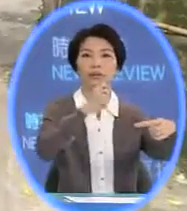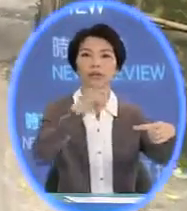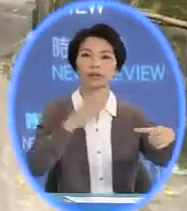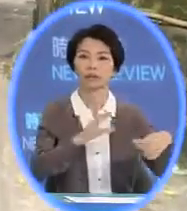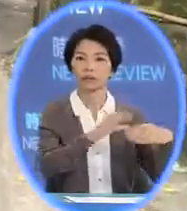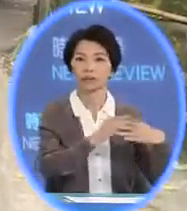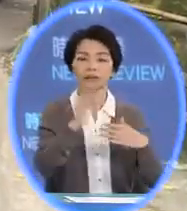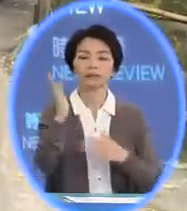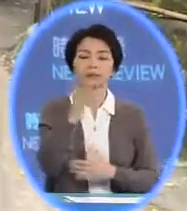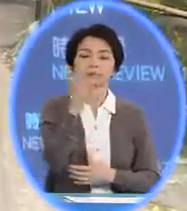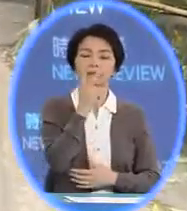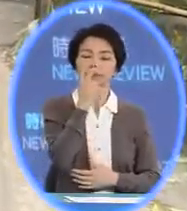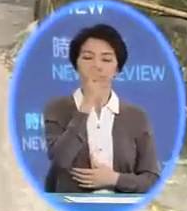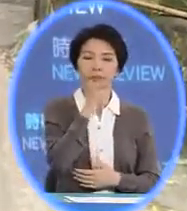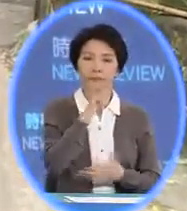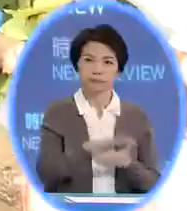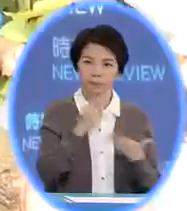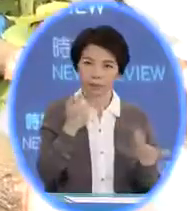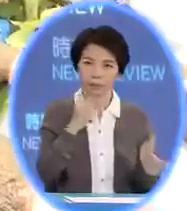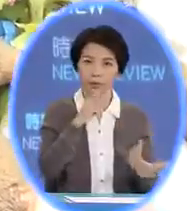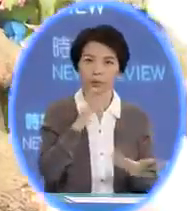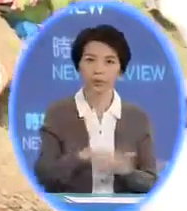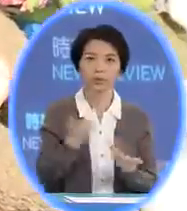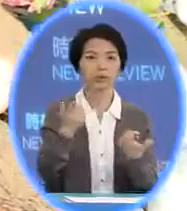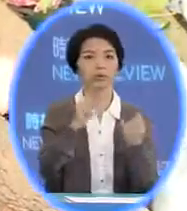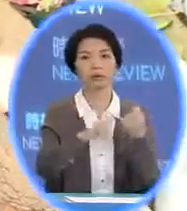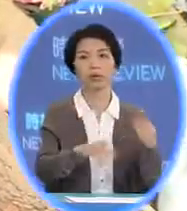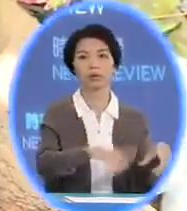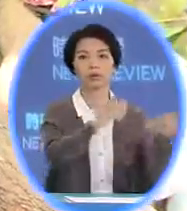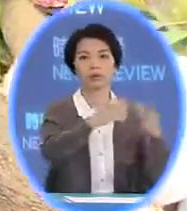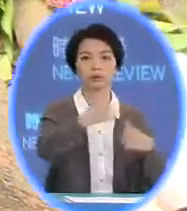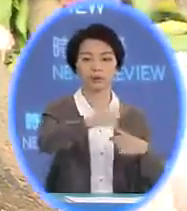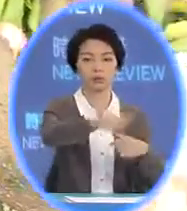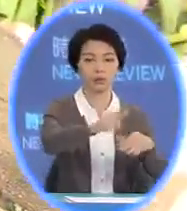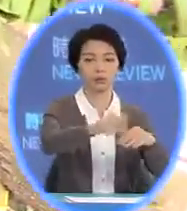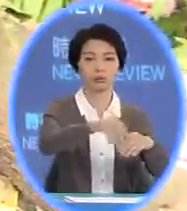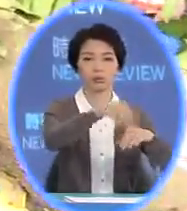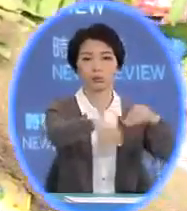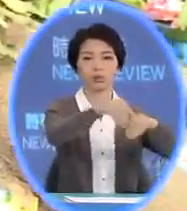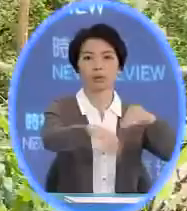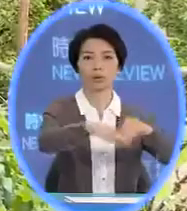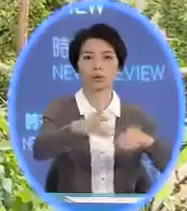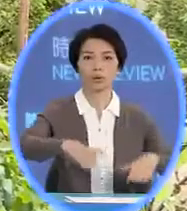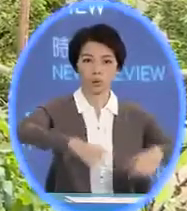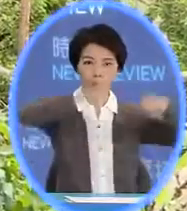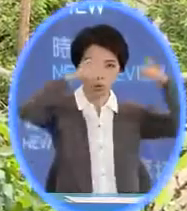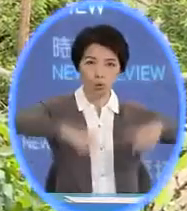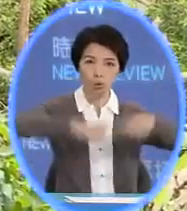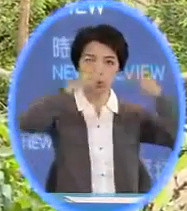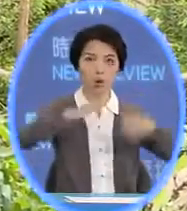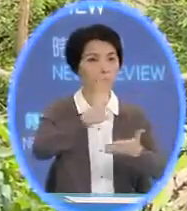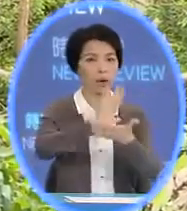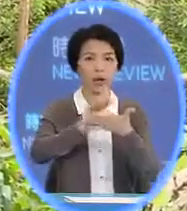帶來新鮮空氣的樹木，絕大部分的下場都是送到堆填區。 因為很多樹是很大棵的，還有很漂